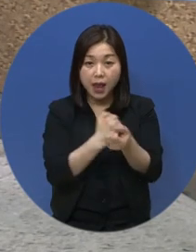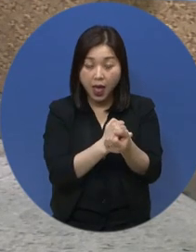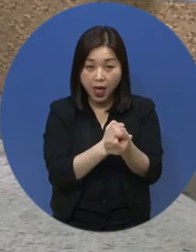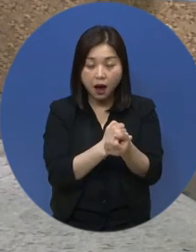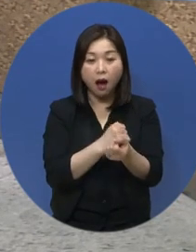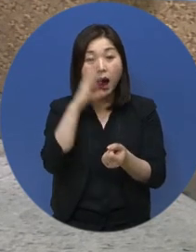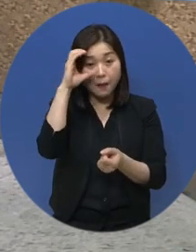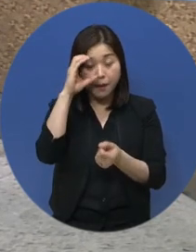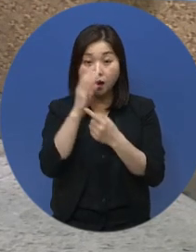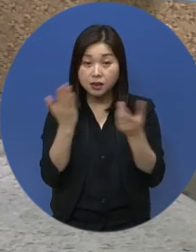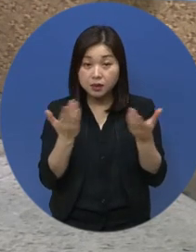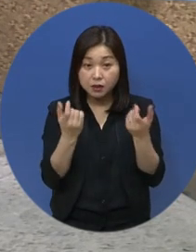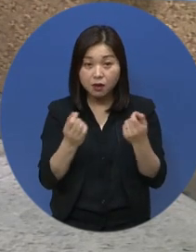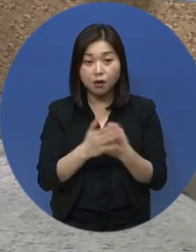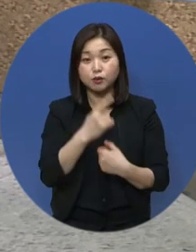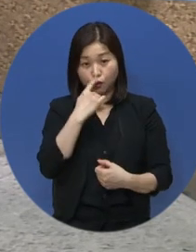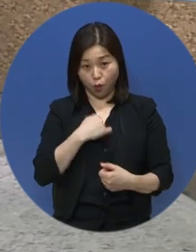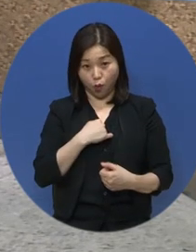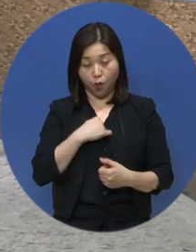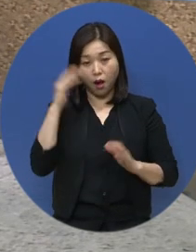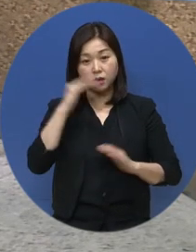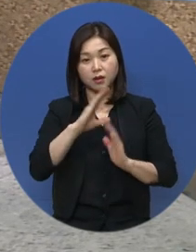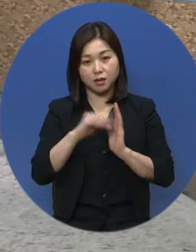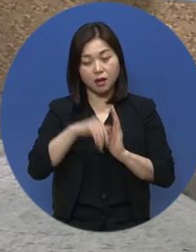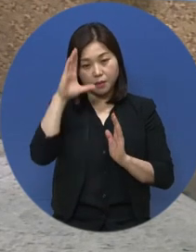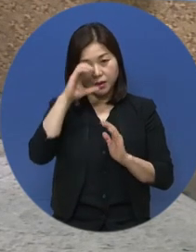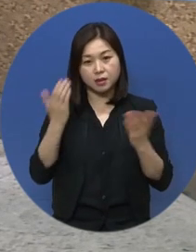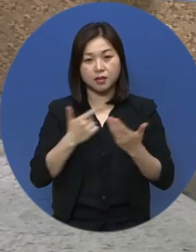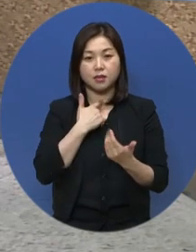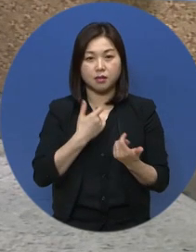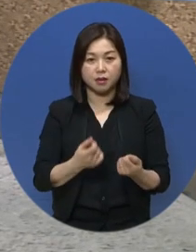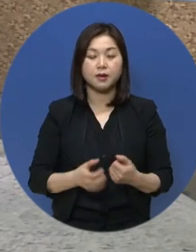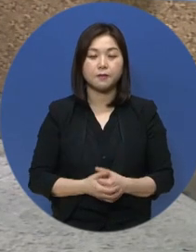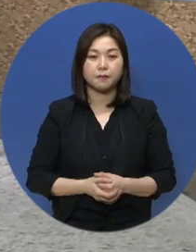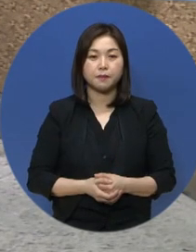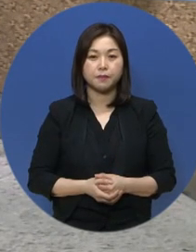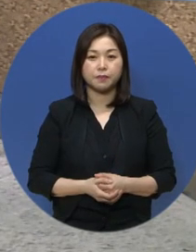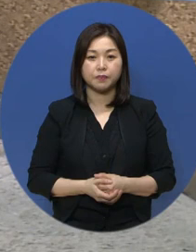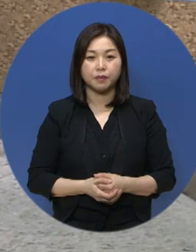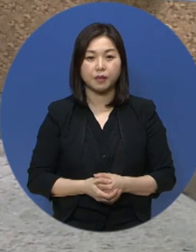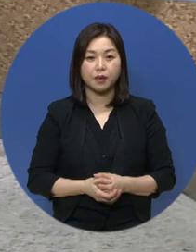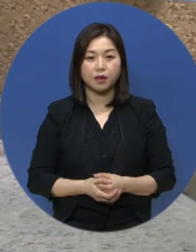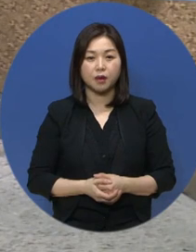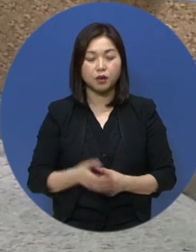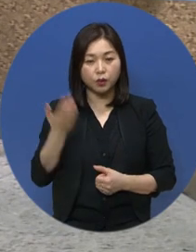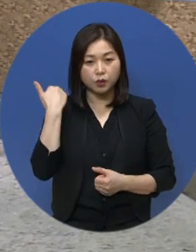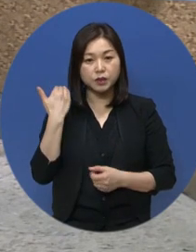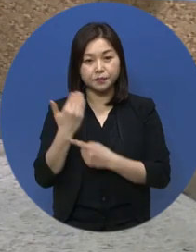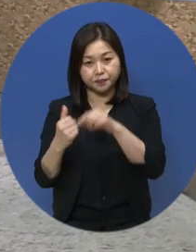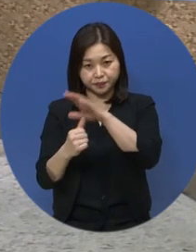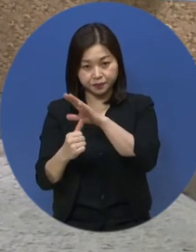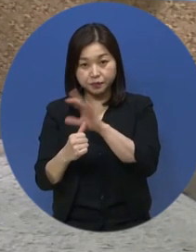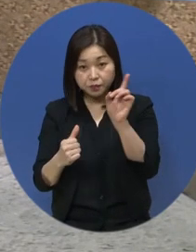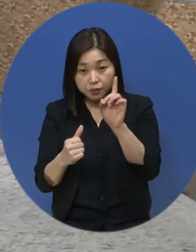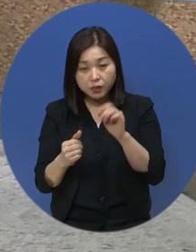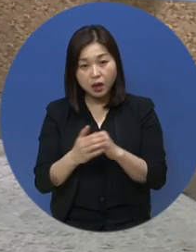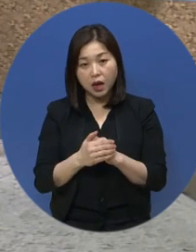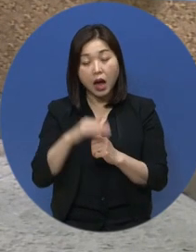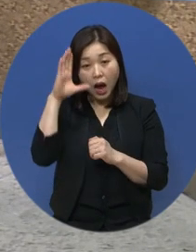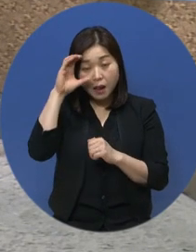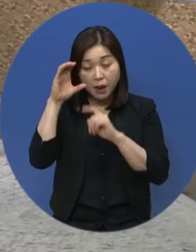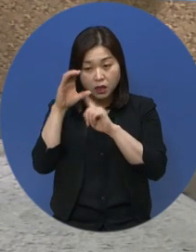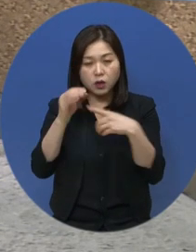대부분. 그렇죠. 저도 학생 그러셨었죠. 때 네, 아르바이트를 네. 많이 했었죠. 어쩌면 요즘 아이들은 그 알바를